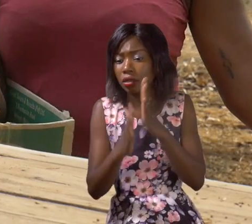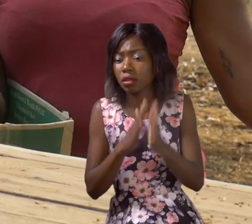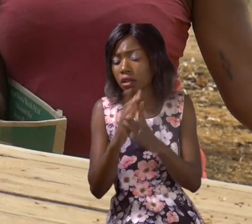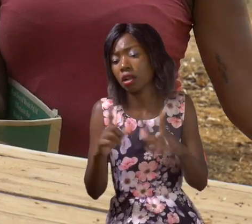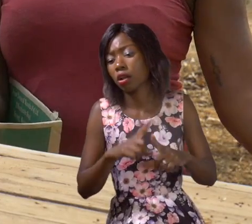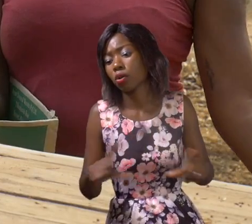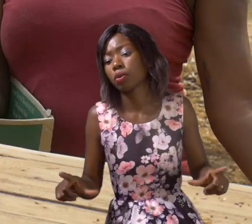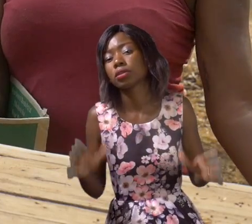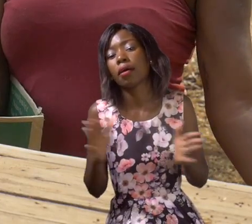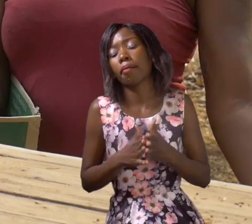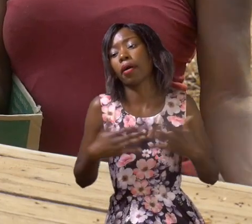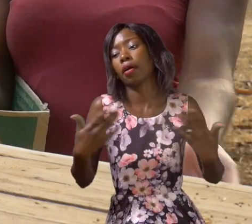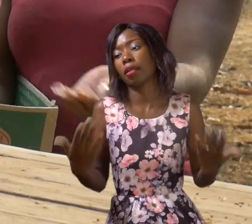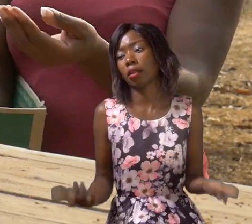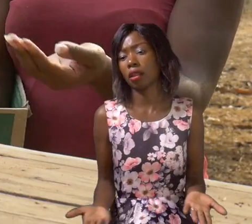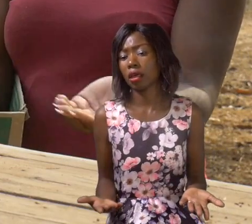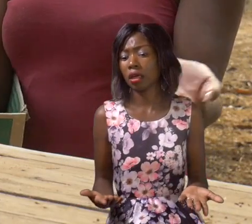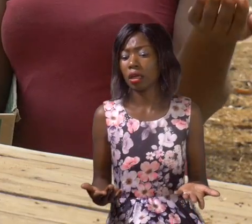chi sign language.